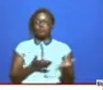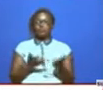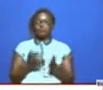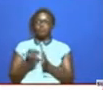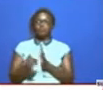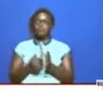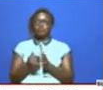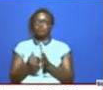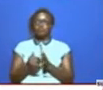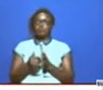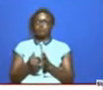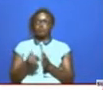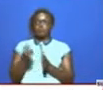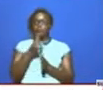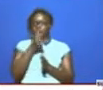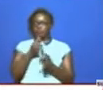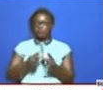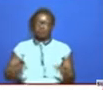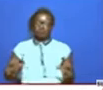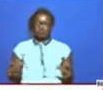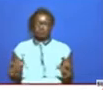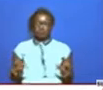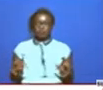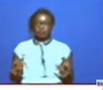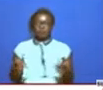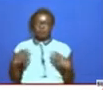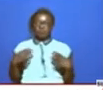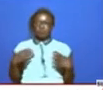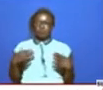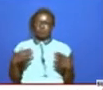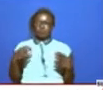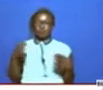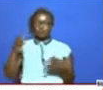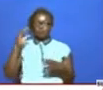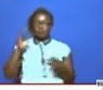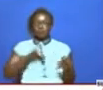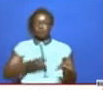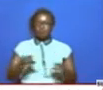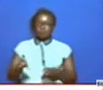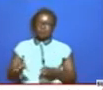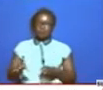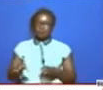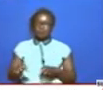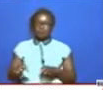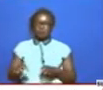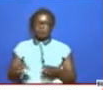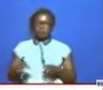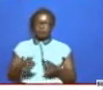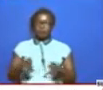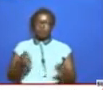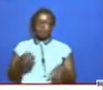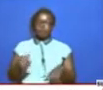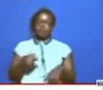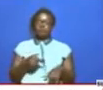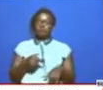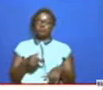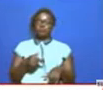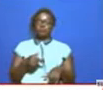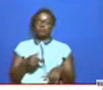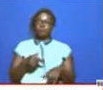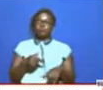la mtu binafsi. Watu wetu kule pwani wanahangaika. Mashamba yetu tumedai